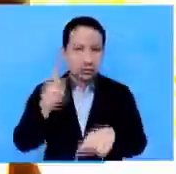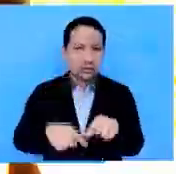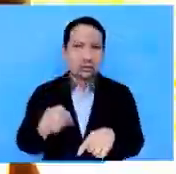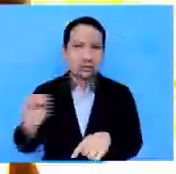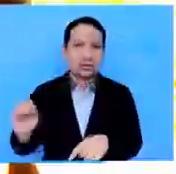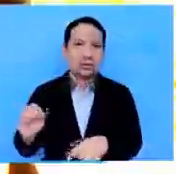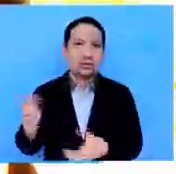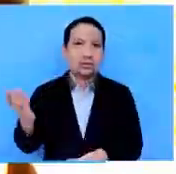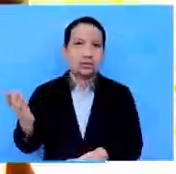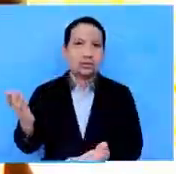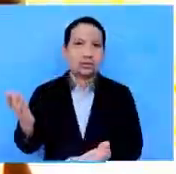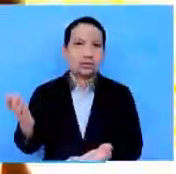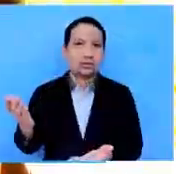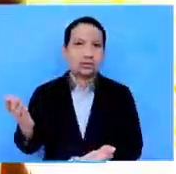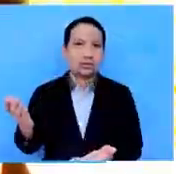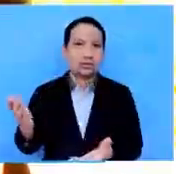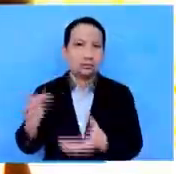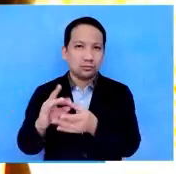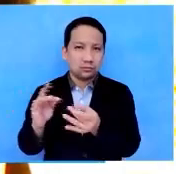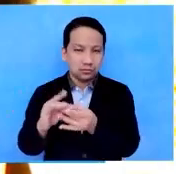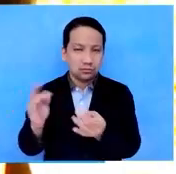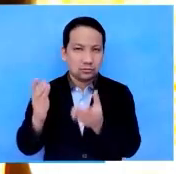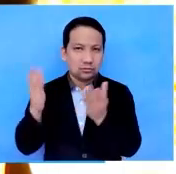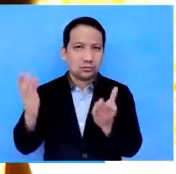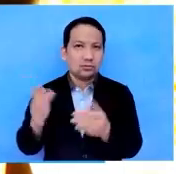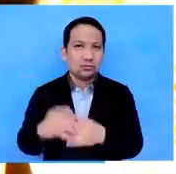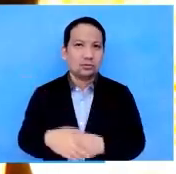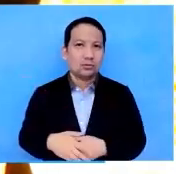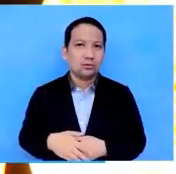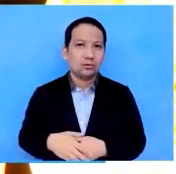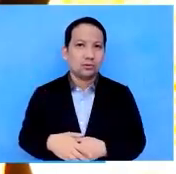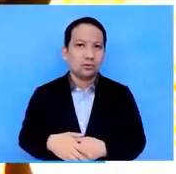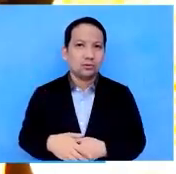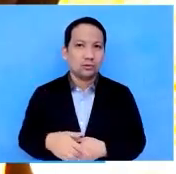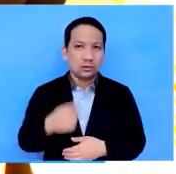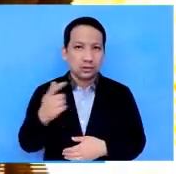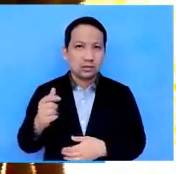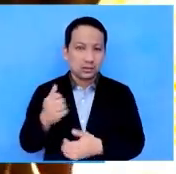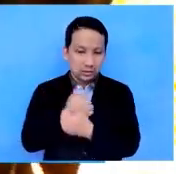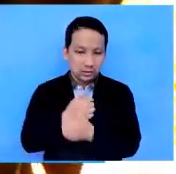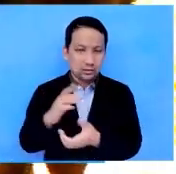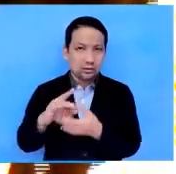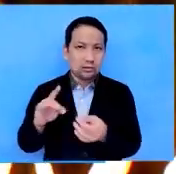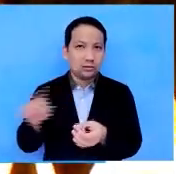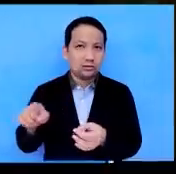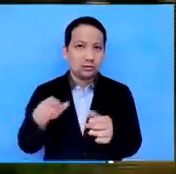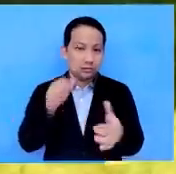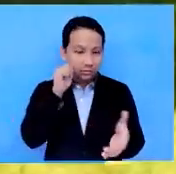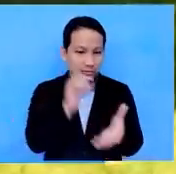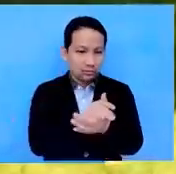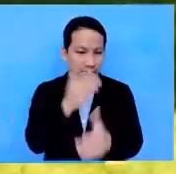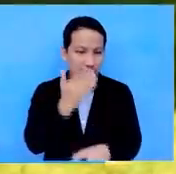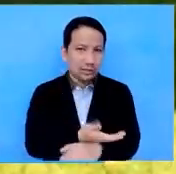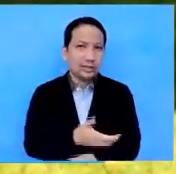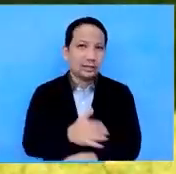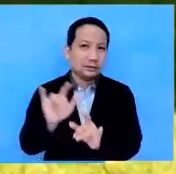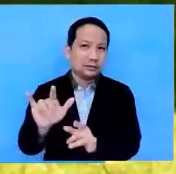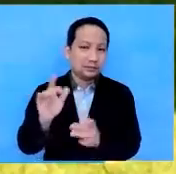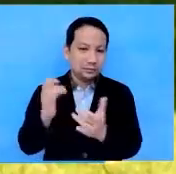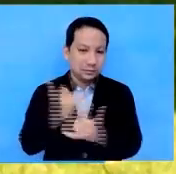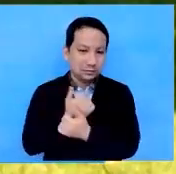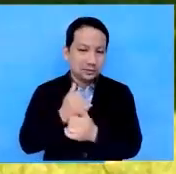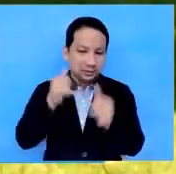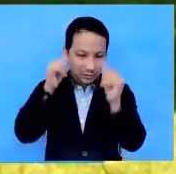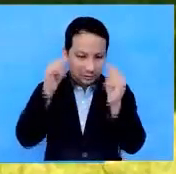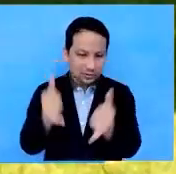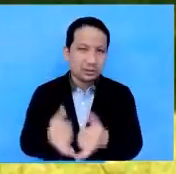kumpara d sa kuma sa kwentuhan lang po ang tingin daw po ng asawa nila mas mahal pa yung kalabo kaya sa asawa kaya sa anak gaya